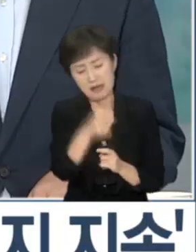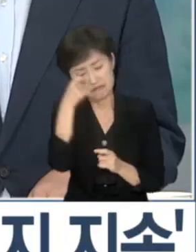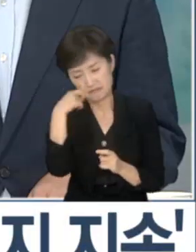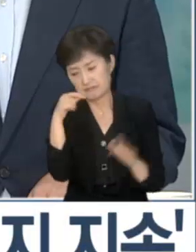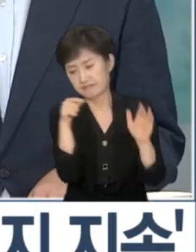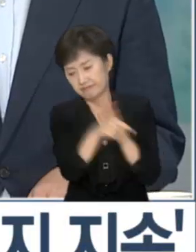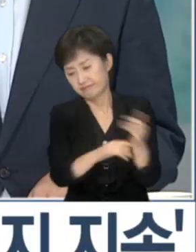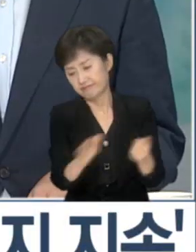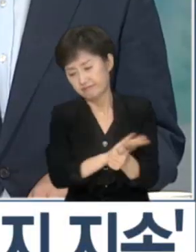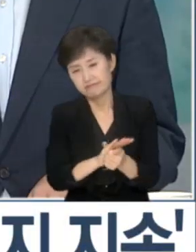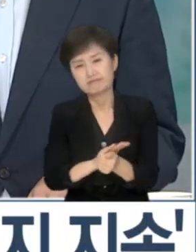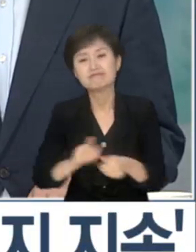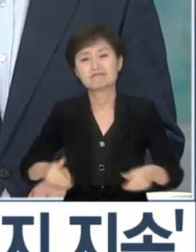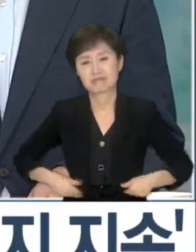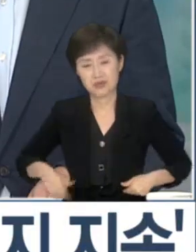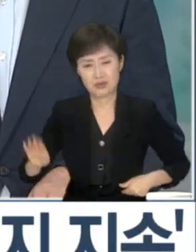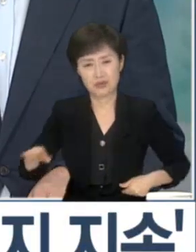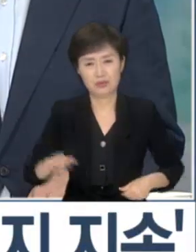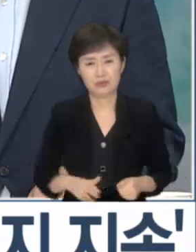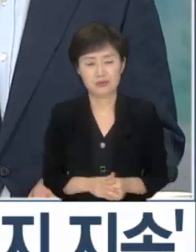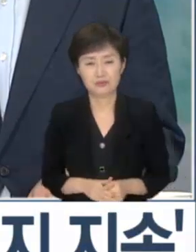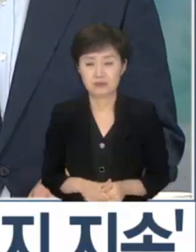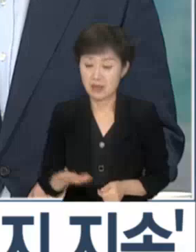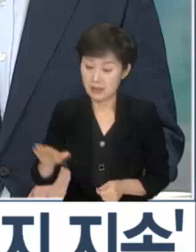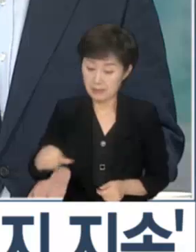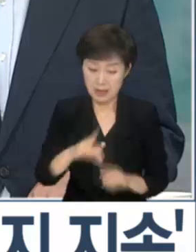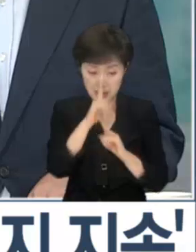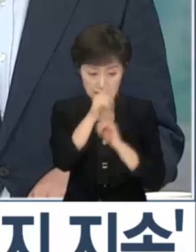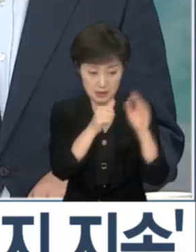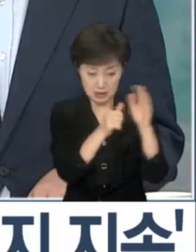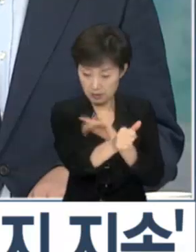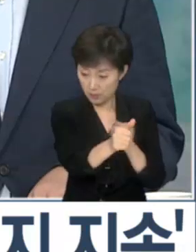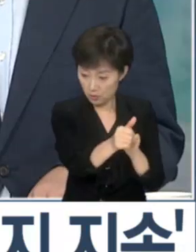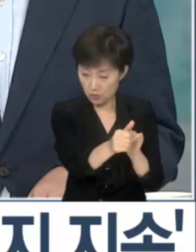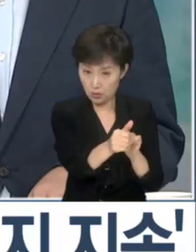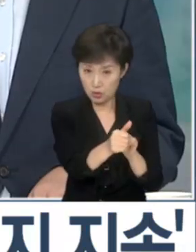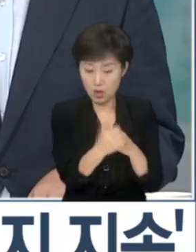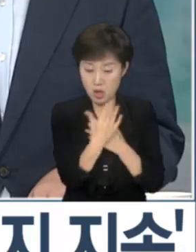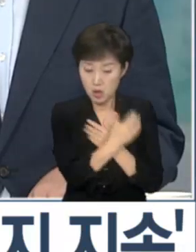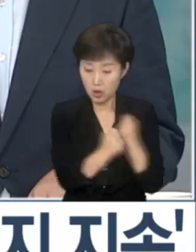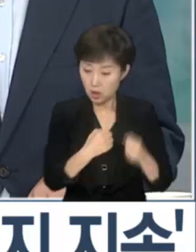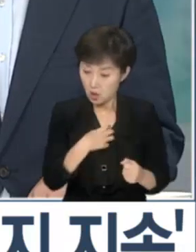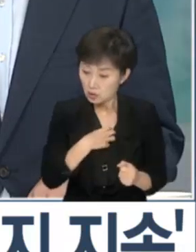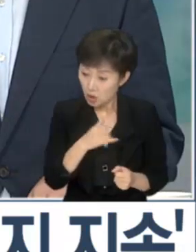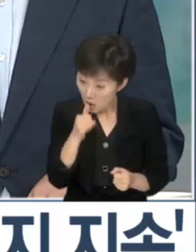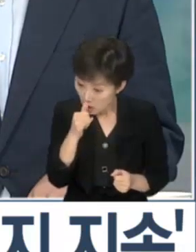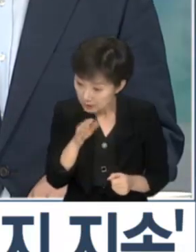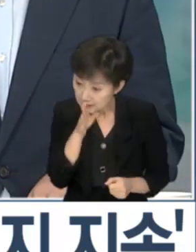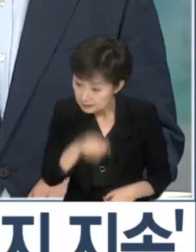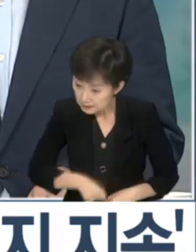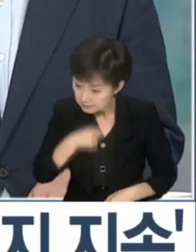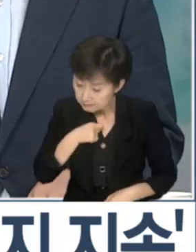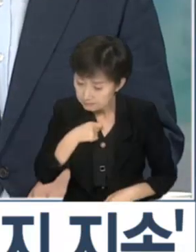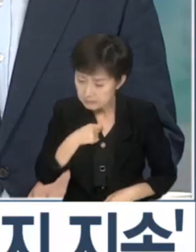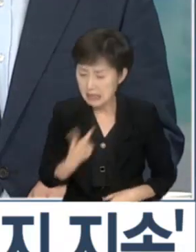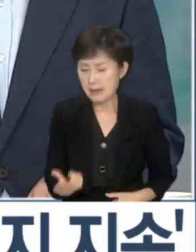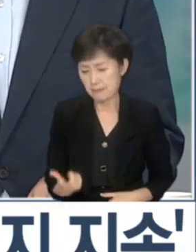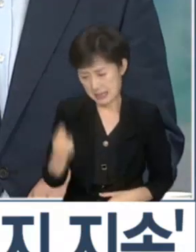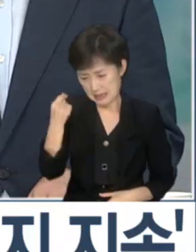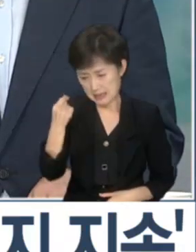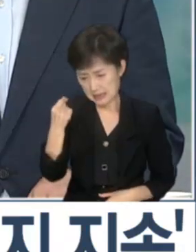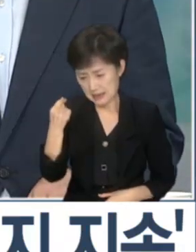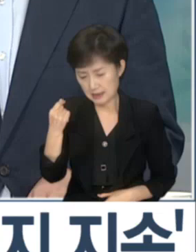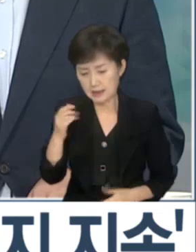다가가는게 맞다 그래서 정말로 이재명 대표의 건강이 걱정된다면 당장이라도